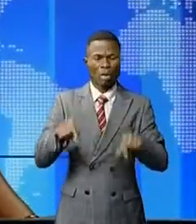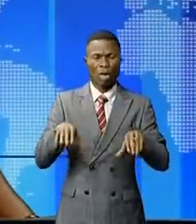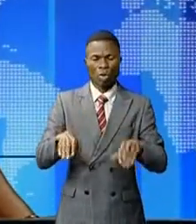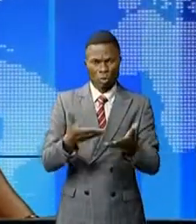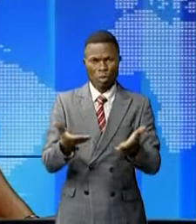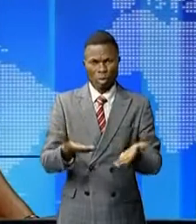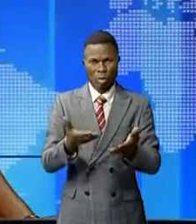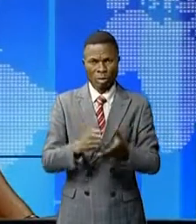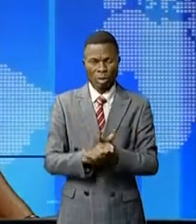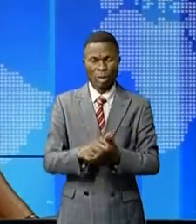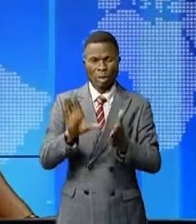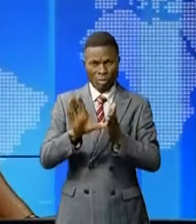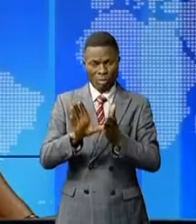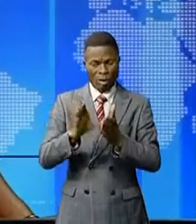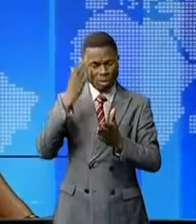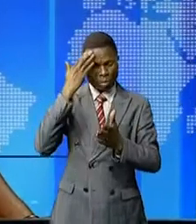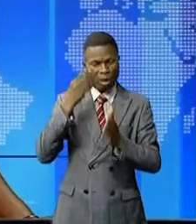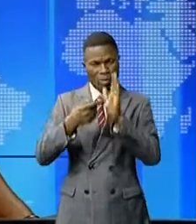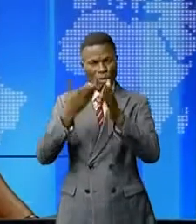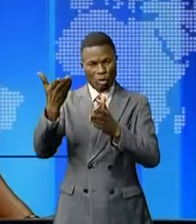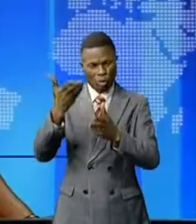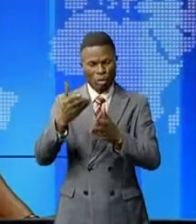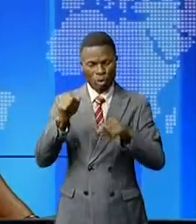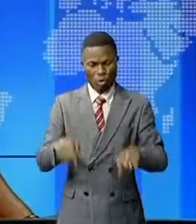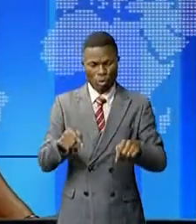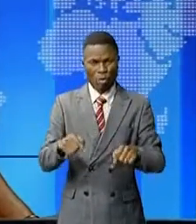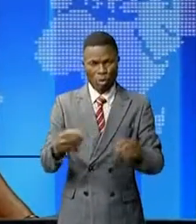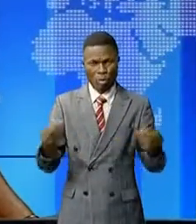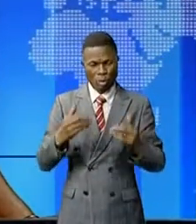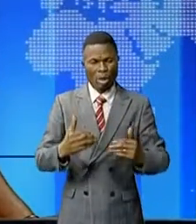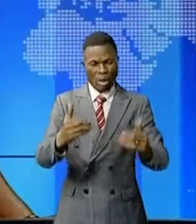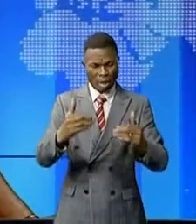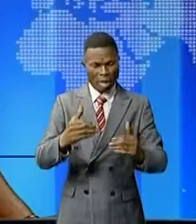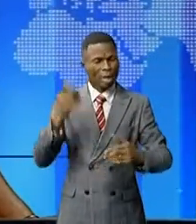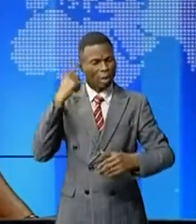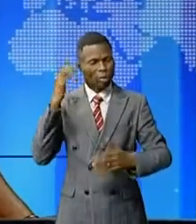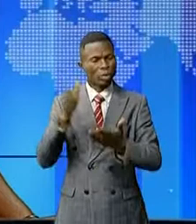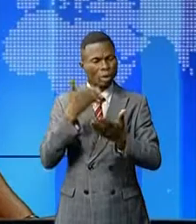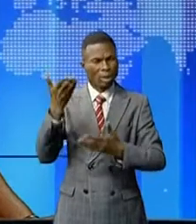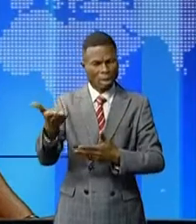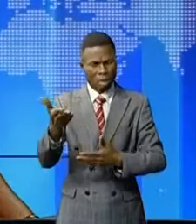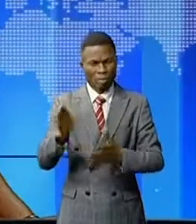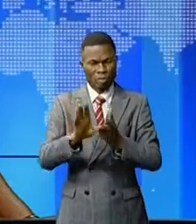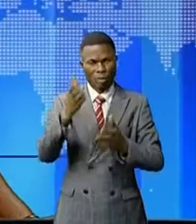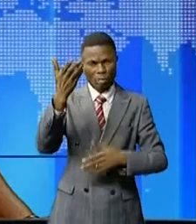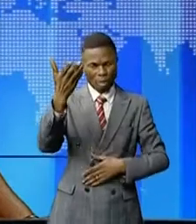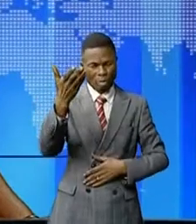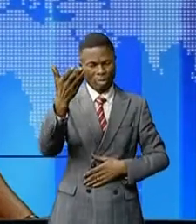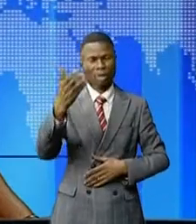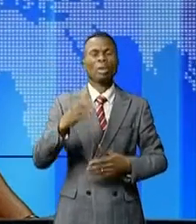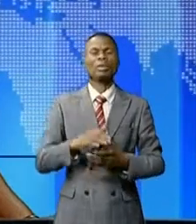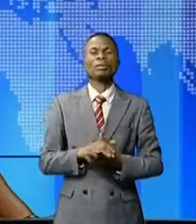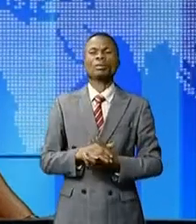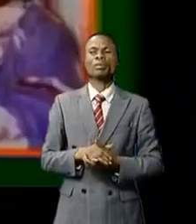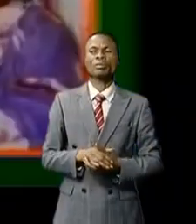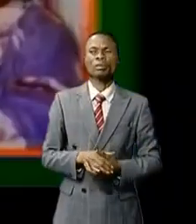chansons. Notre rédaction a pensé à lui ce jour parce qu'il continue à vivre à travers ses œuvres. Reportage Virginie